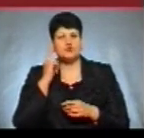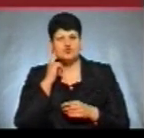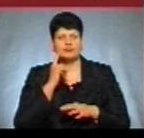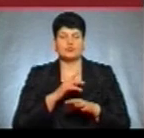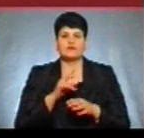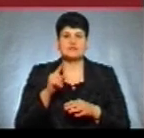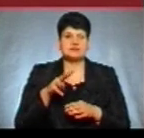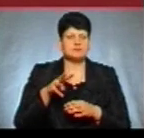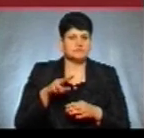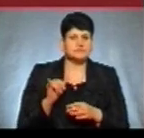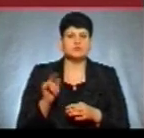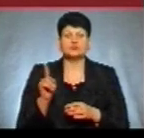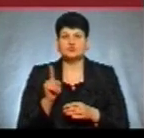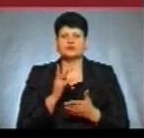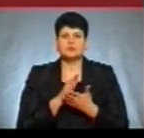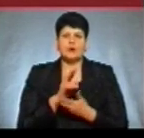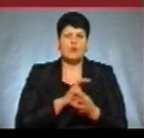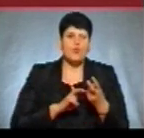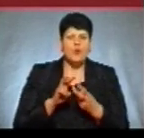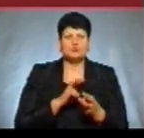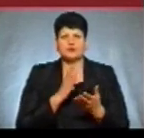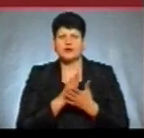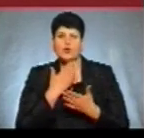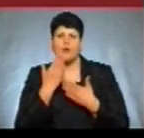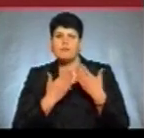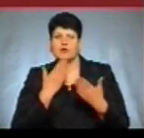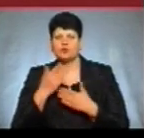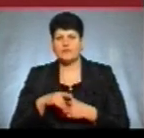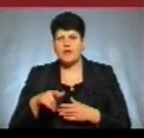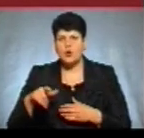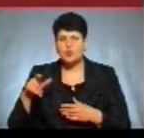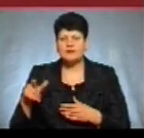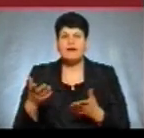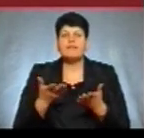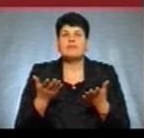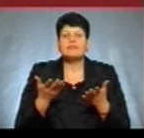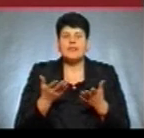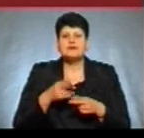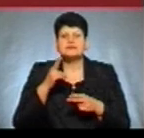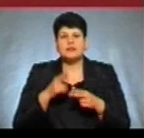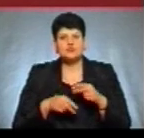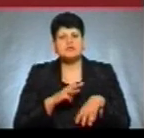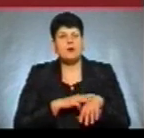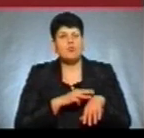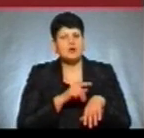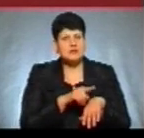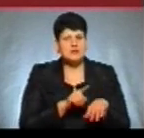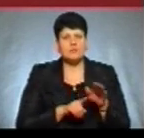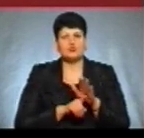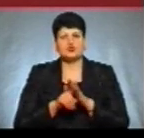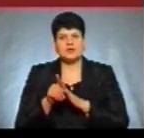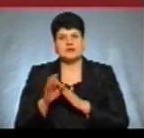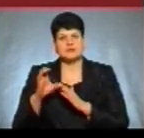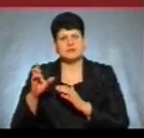інформації, що ведуться чи обшуки, чи опитування людей, де закінчуються повноваження поліції, розпочинаються вже повноваження Служби